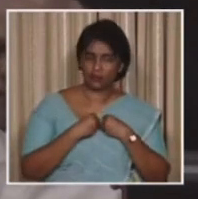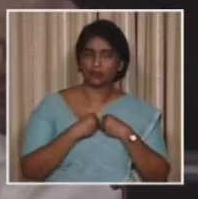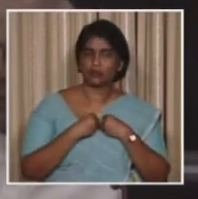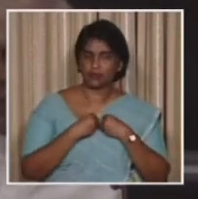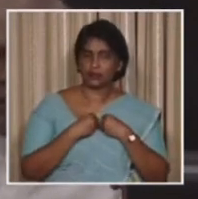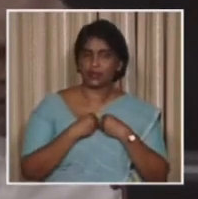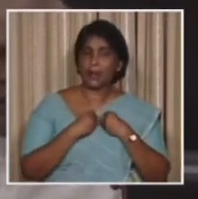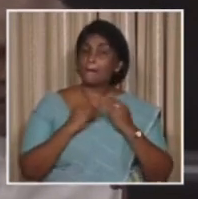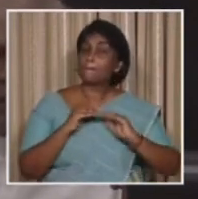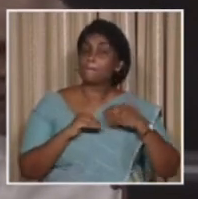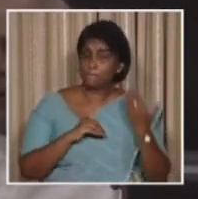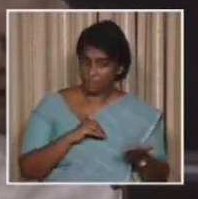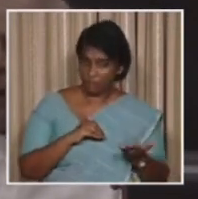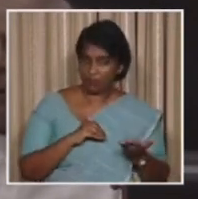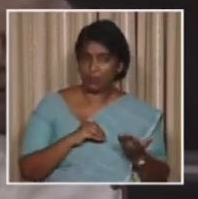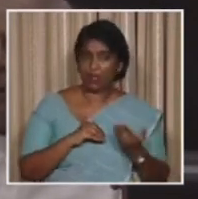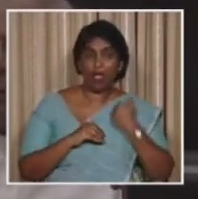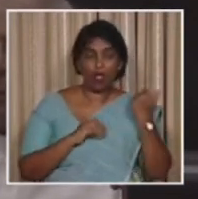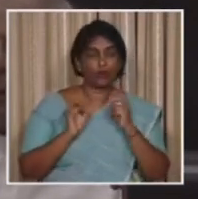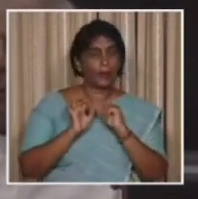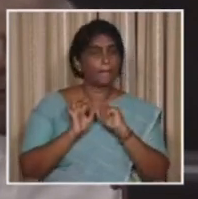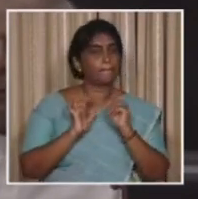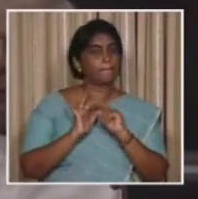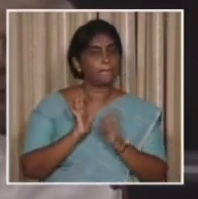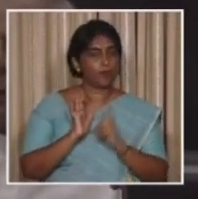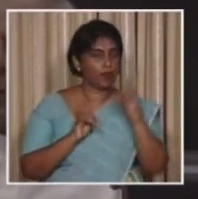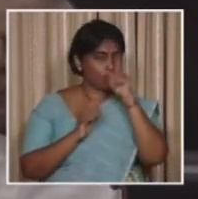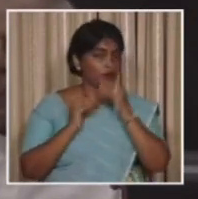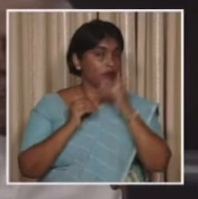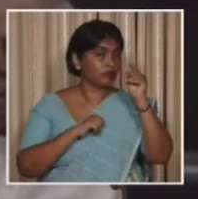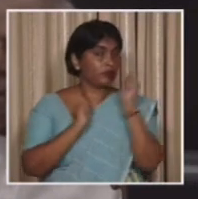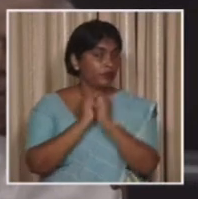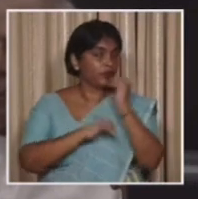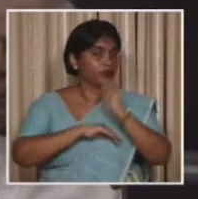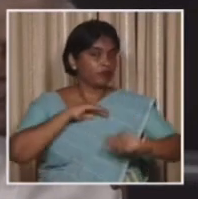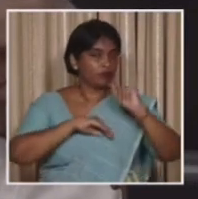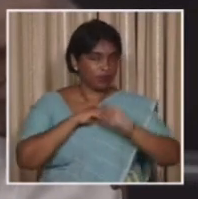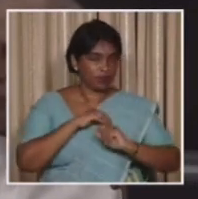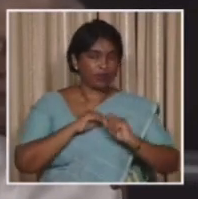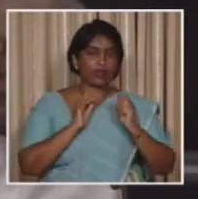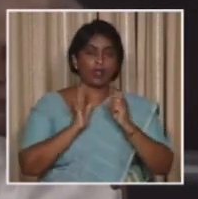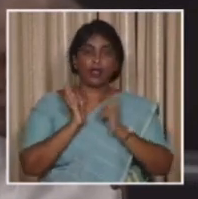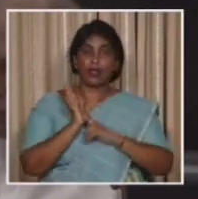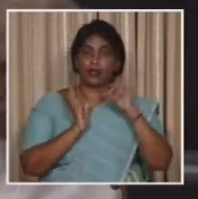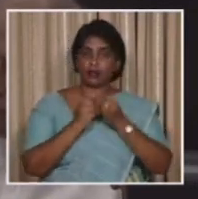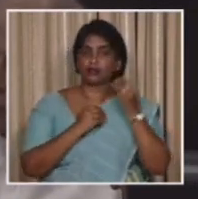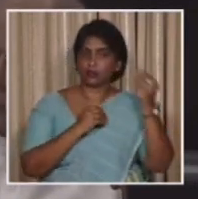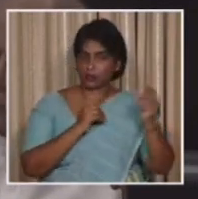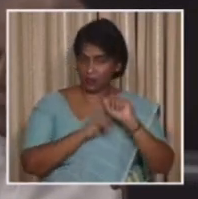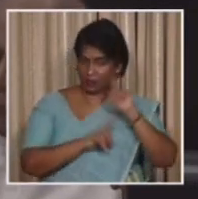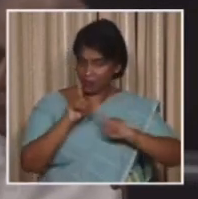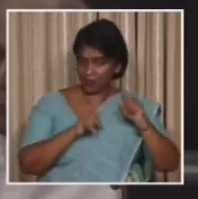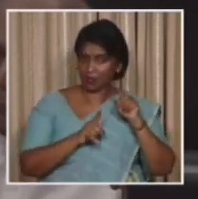දානවා. ඊට පස්සේ අපි නව කෙටුම් පතක් ගේනවා ඉදිරි මාර්ගයයි වැඩසටහන් ගැන ඒක ජාතික සභාවට දෙන්නම්